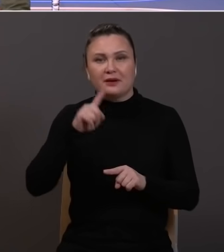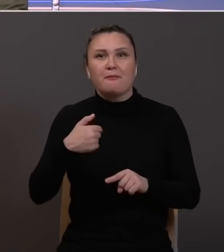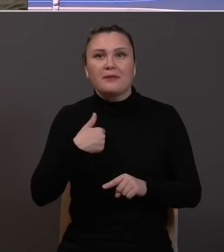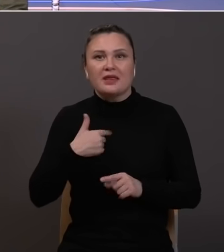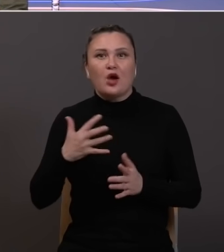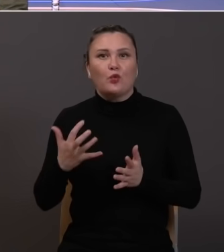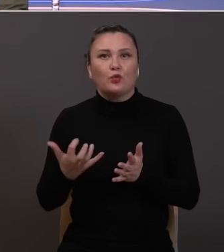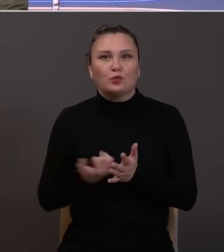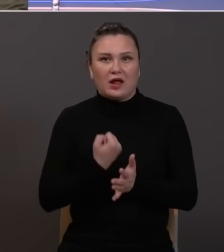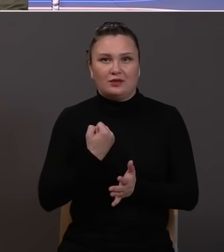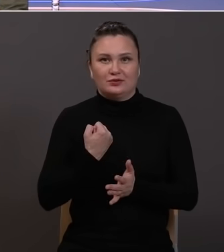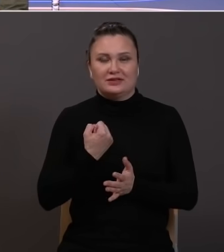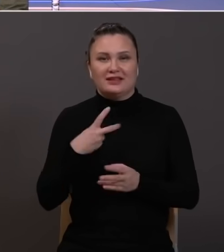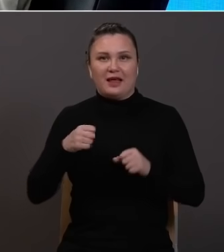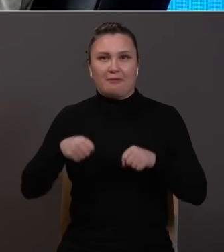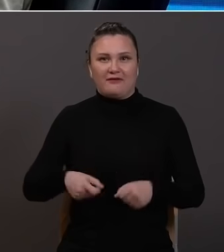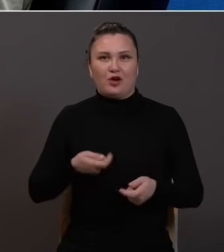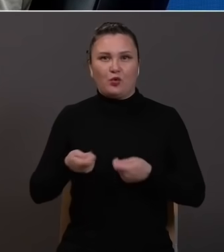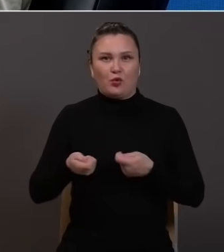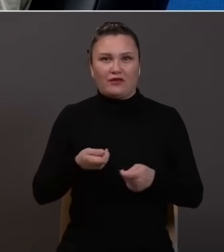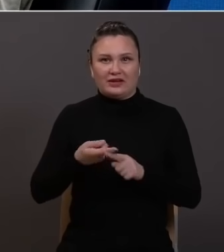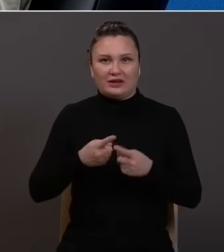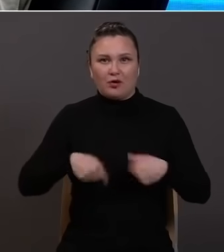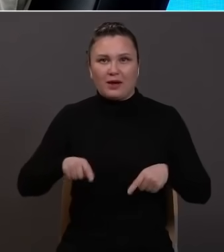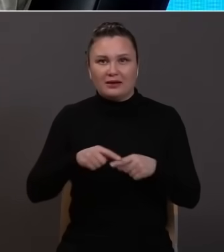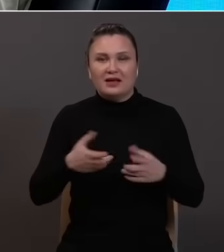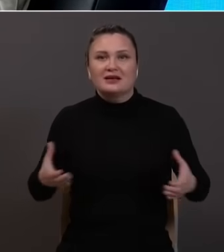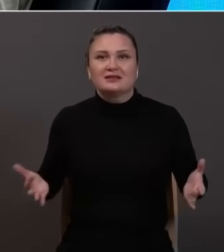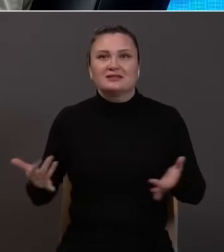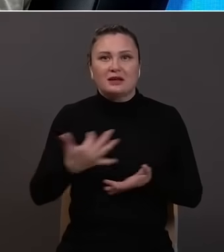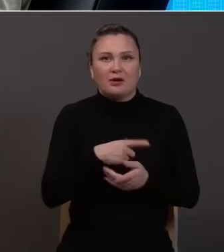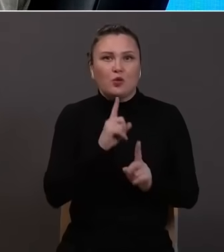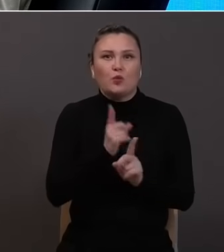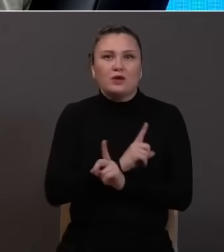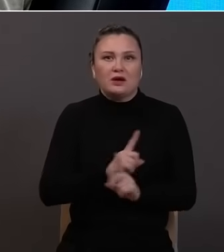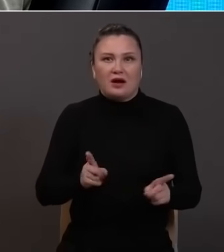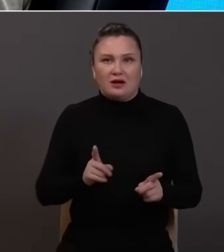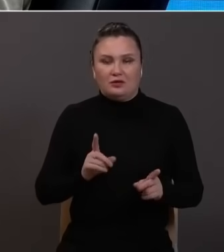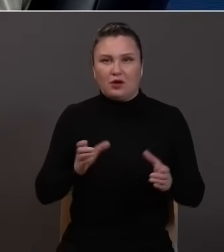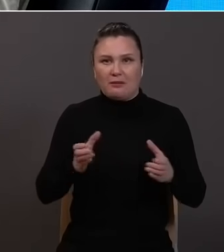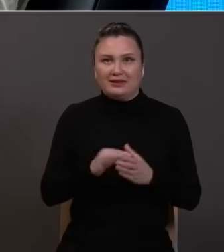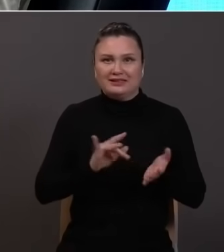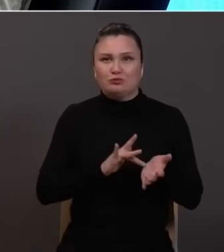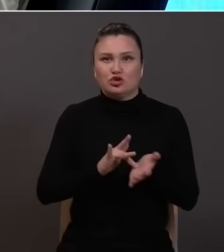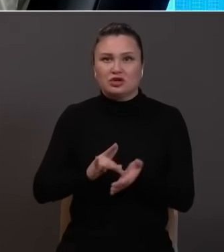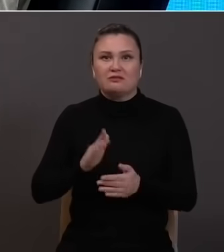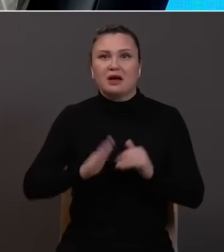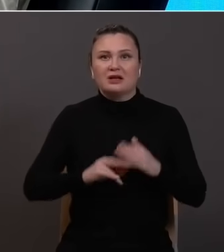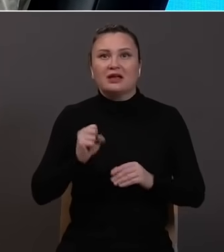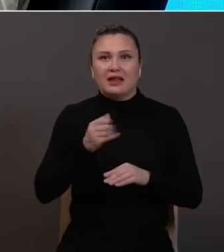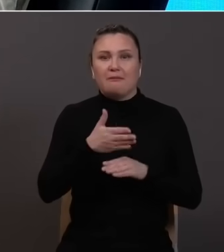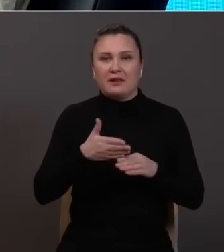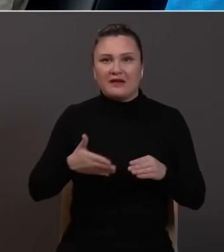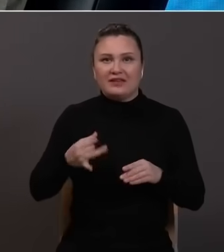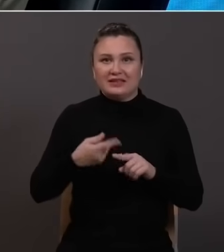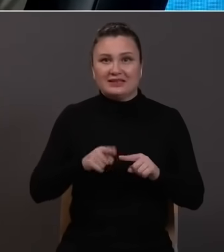мне удалось на правах руководителя этой команды собрать уникальную команду из путешественников. Практически на